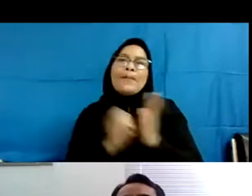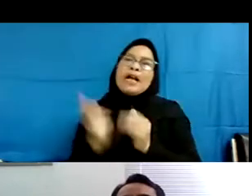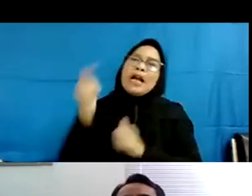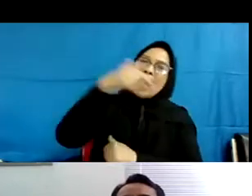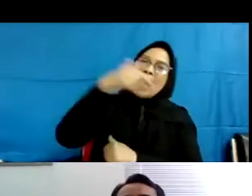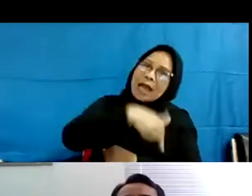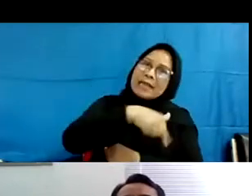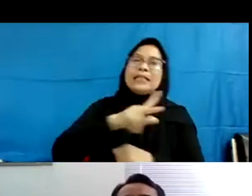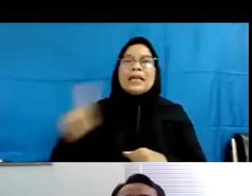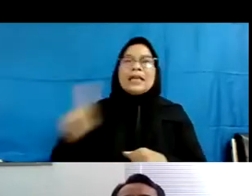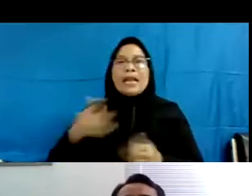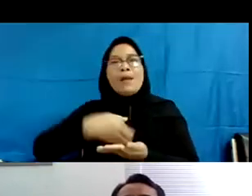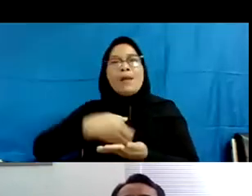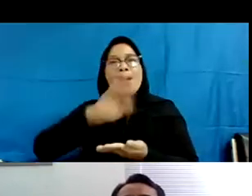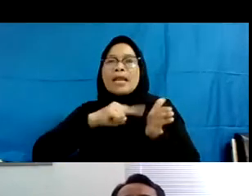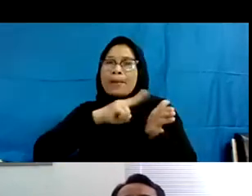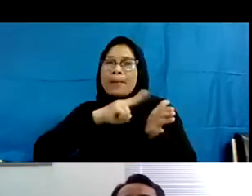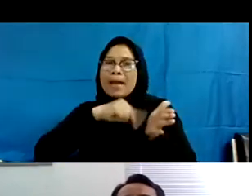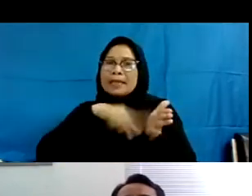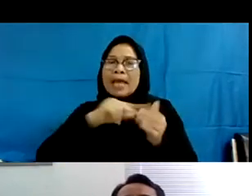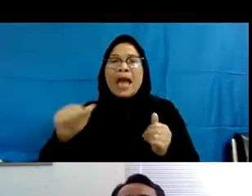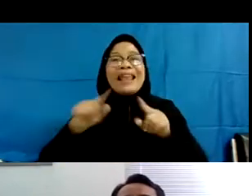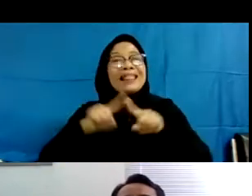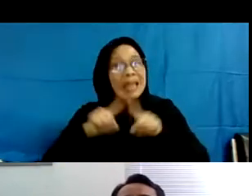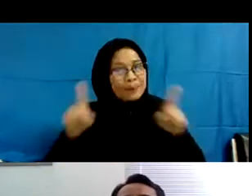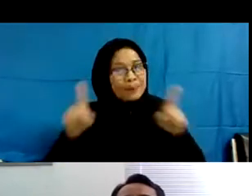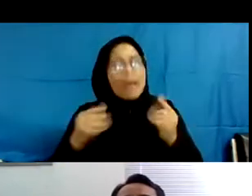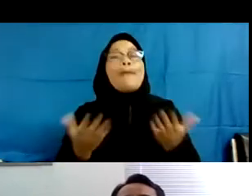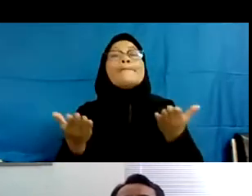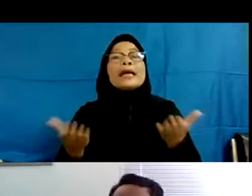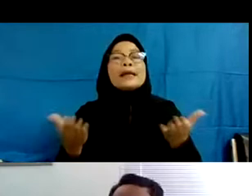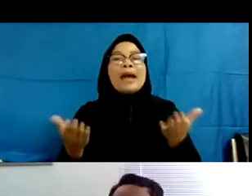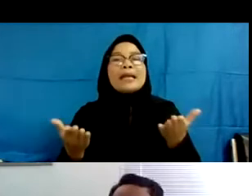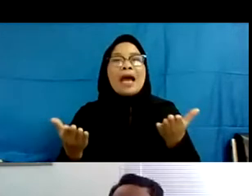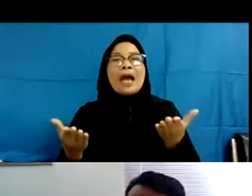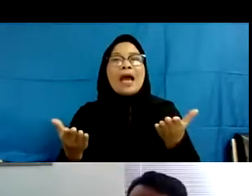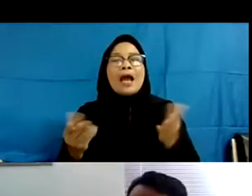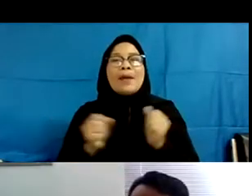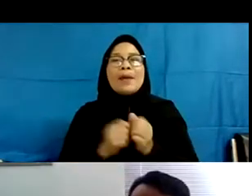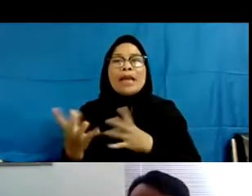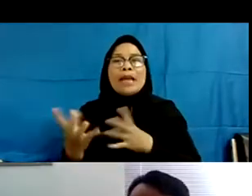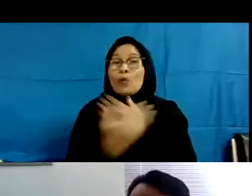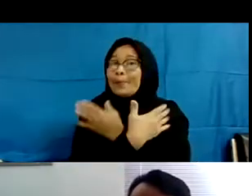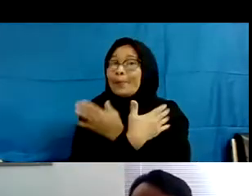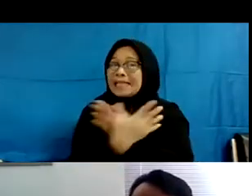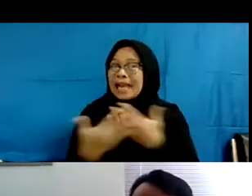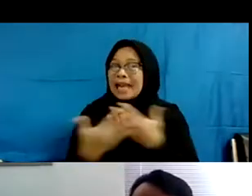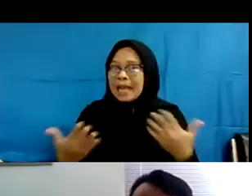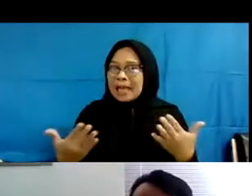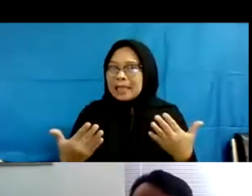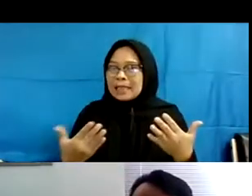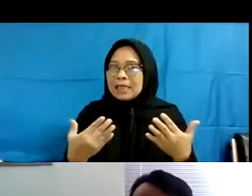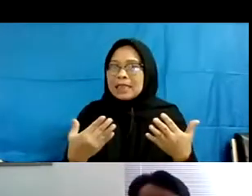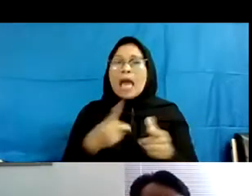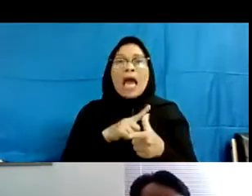menghadirkan bahan bacaan, tapi juga bagaimana mengedukasi masyarakat maupun